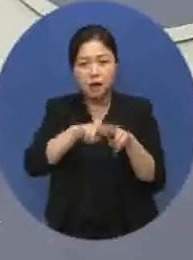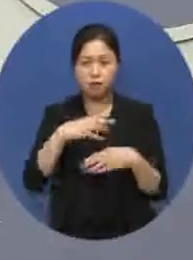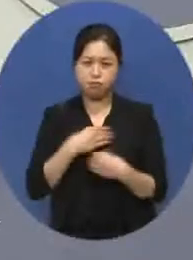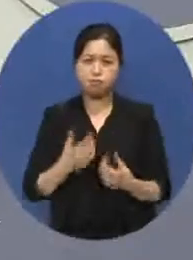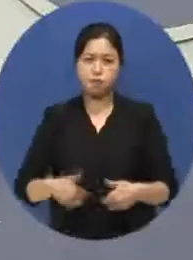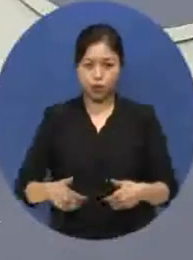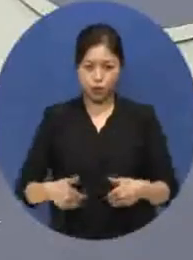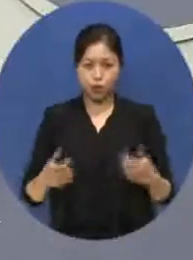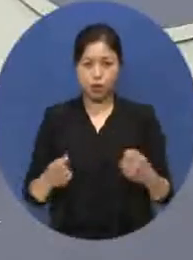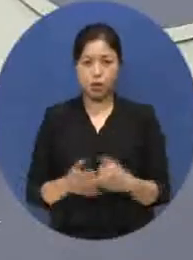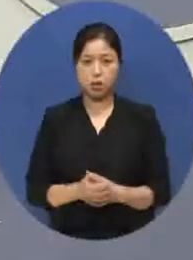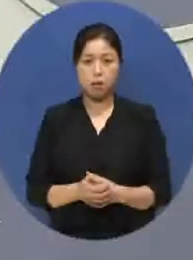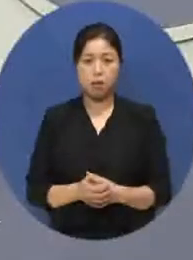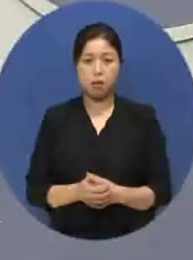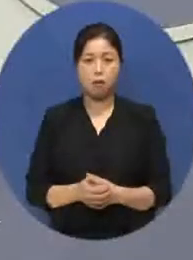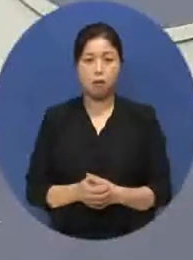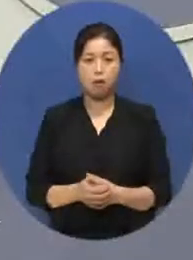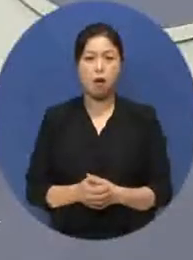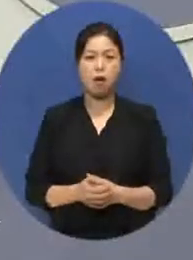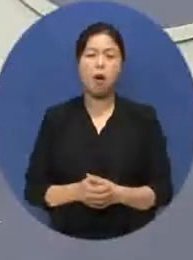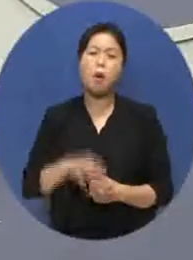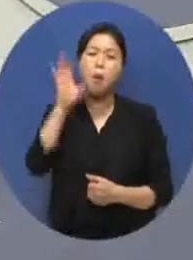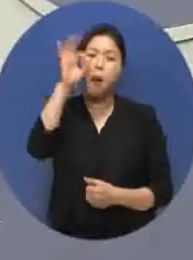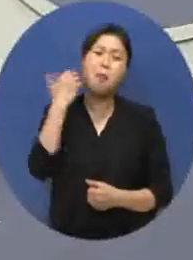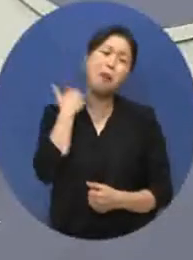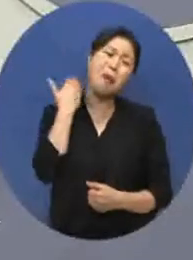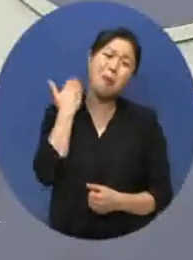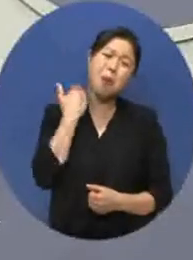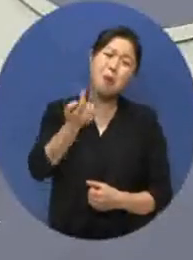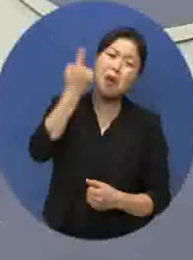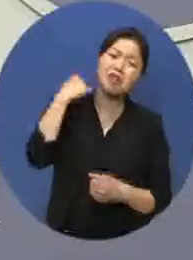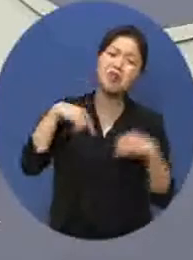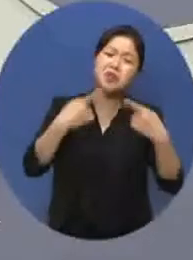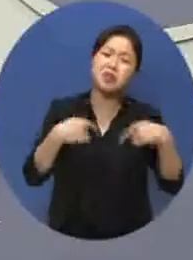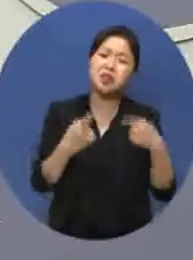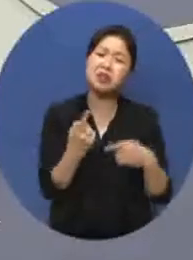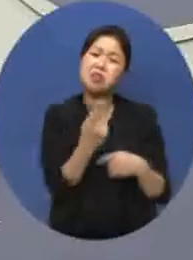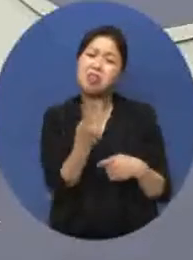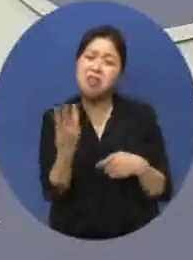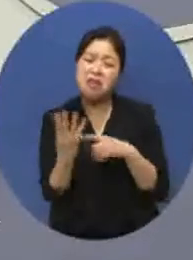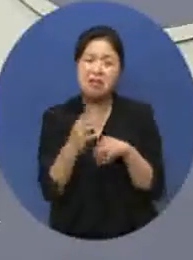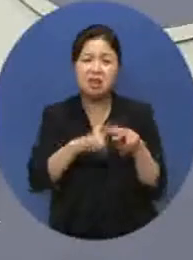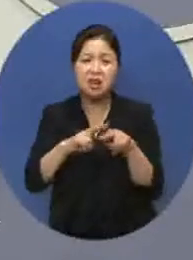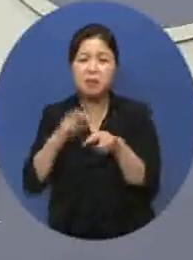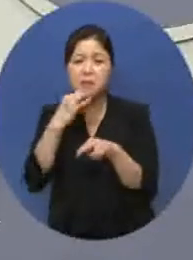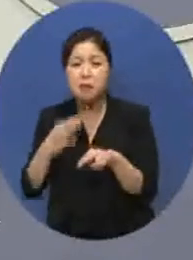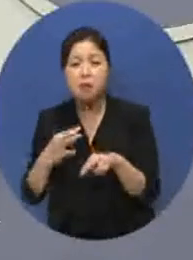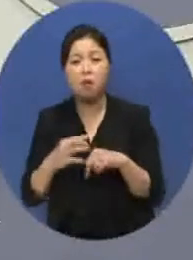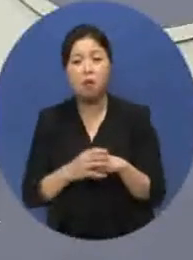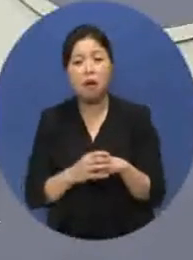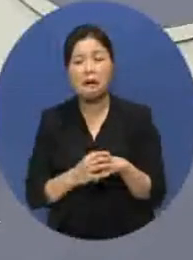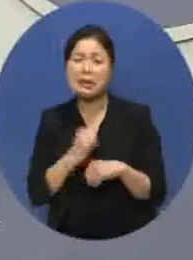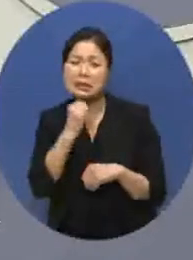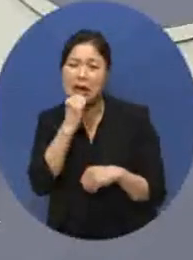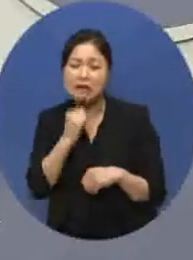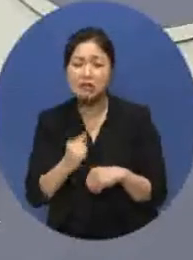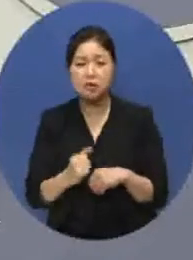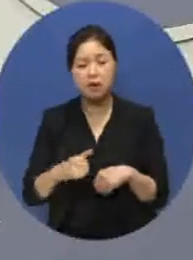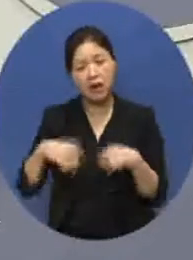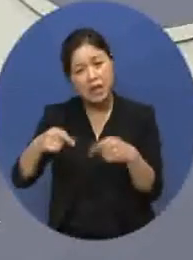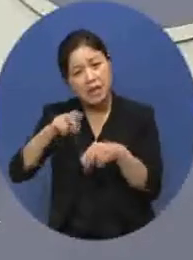지금처럼 그냥 보이지도 않는 맨 뒤에다 휠체어들만 몇 대, 한 네다섯 척 만들어 놓고서 뭐 적은 데는 두 석 만들어